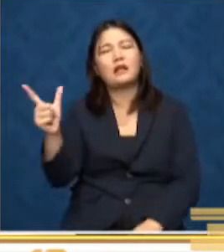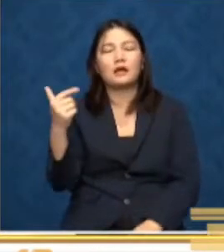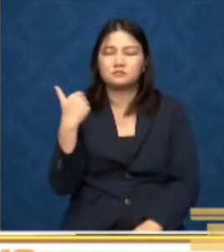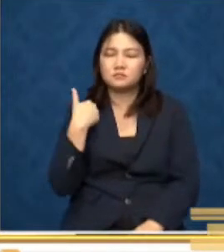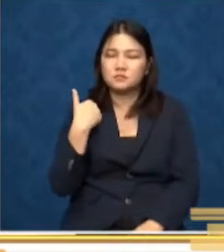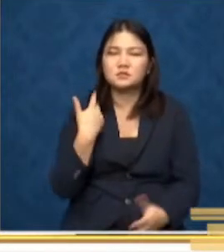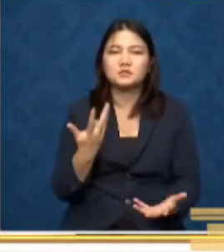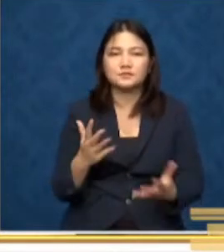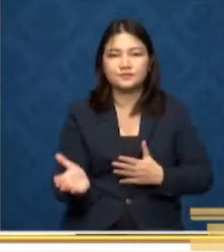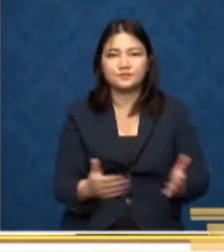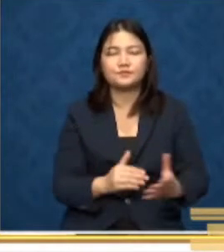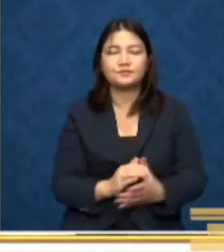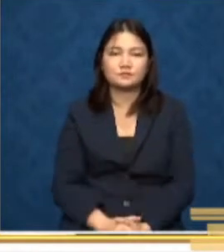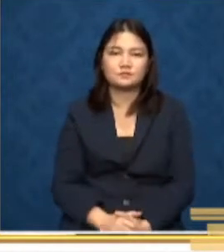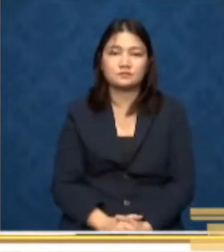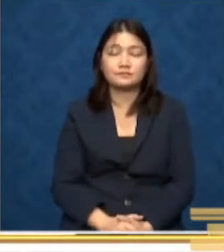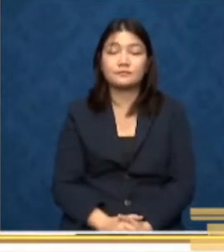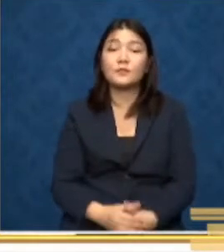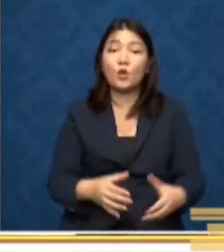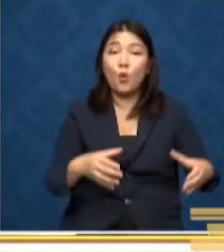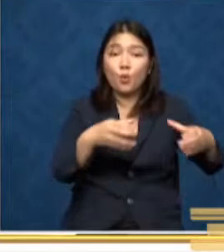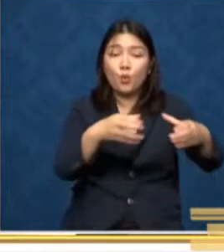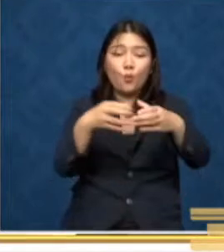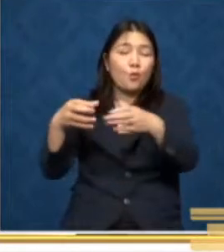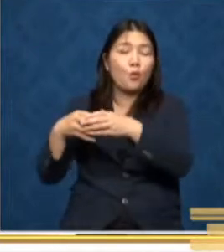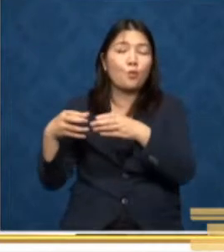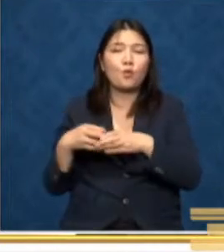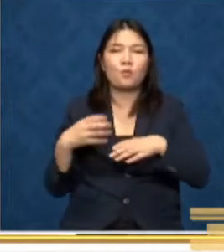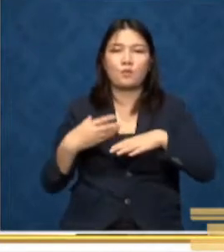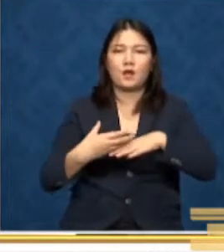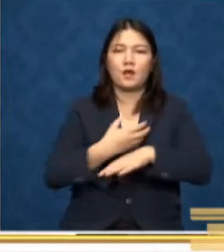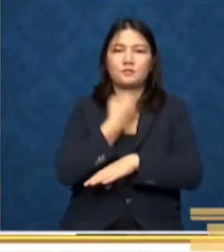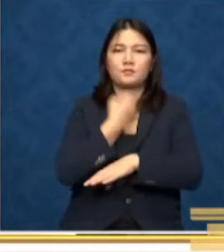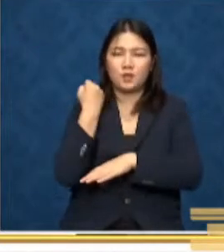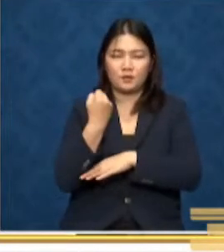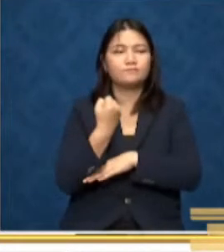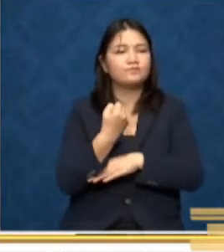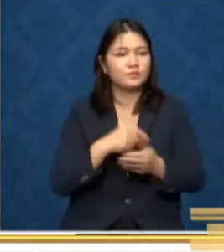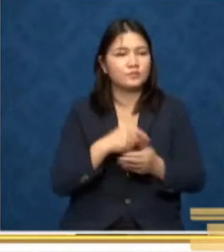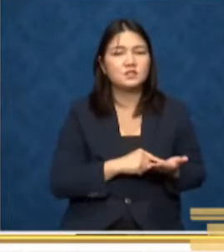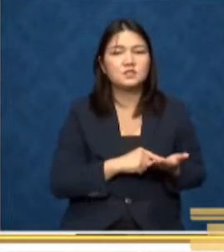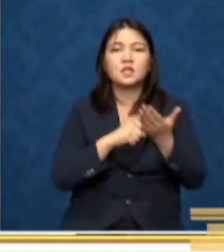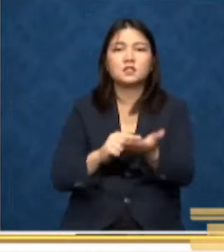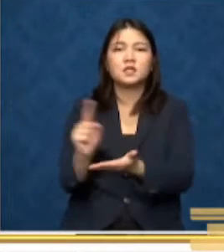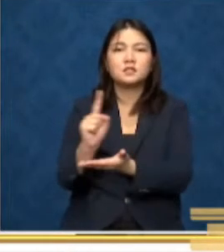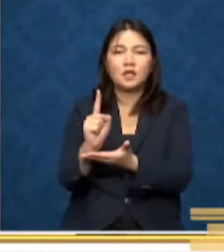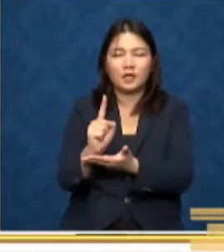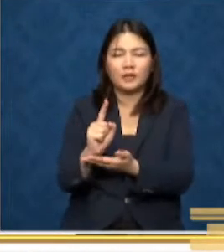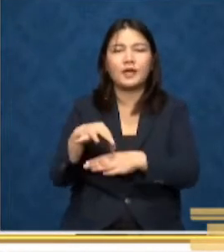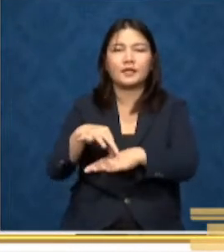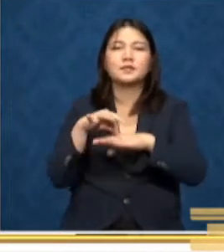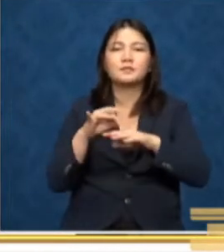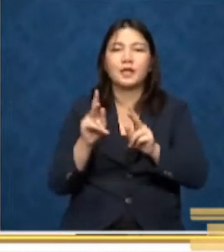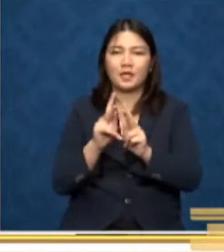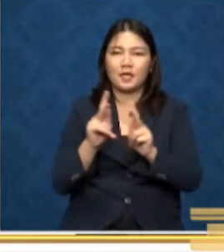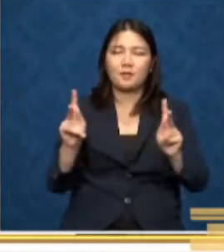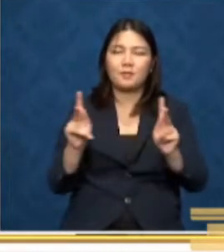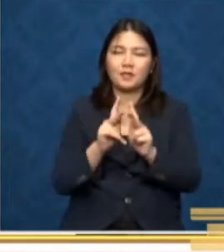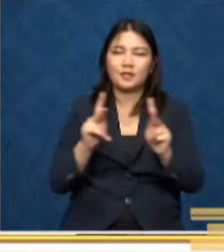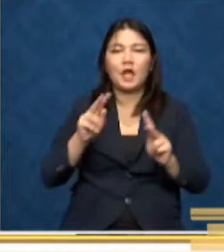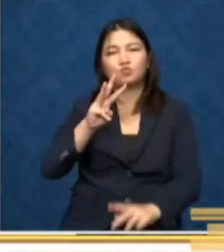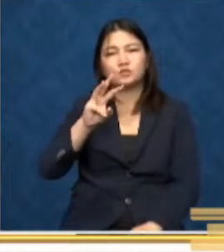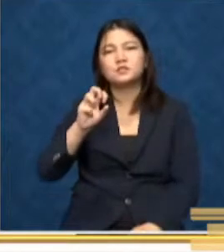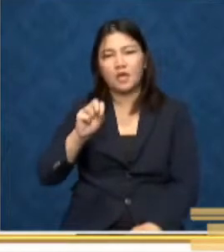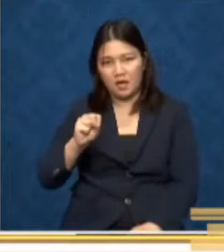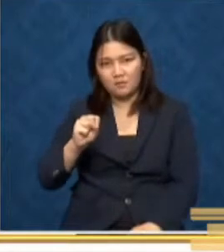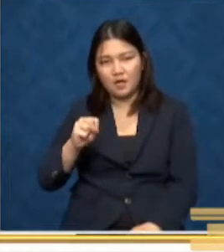พื่อนจากพรรคการเมืองทั้งหลายได้เสนอญัตติเพื่อให้ตั้งกรรมการวิสามัญไปศึ